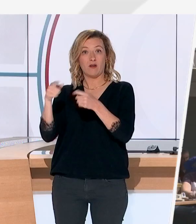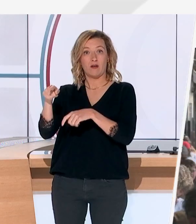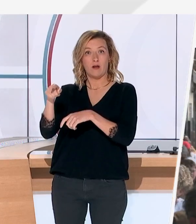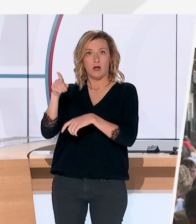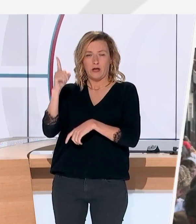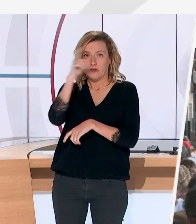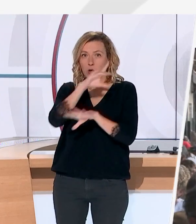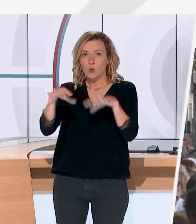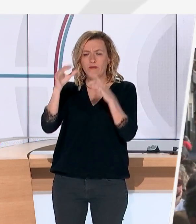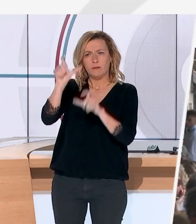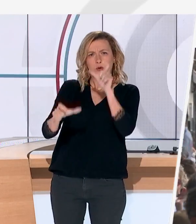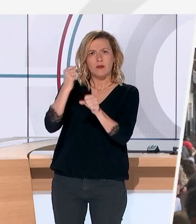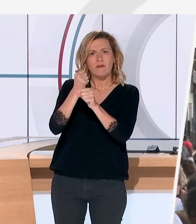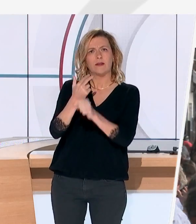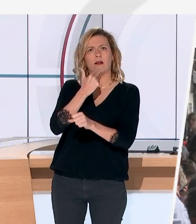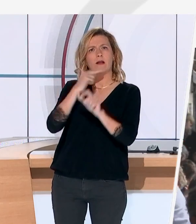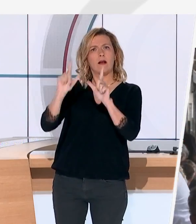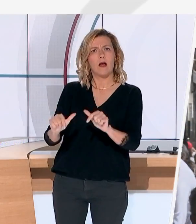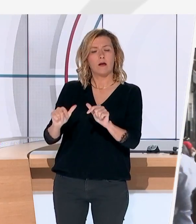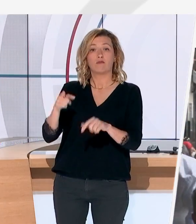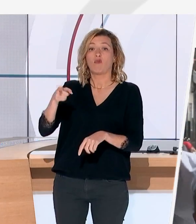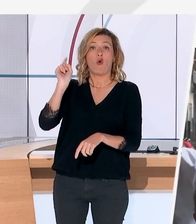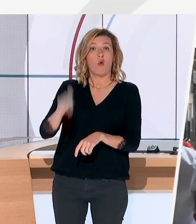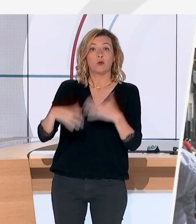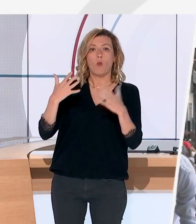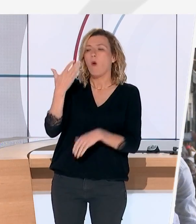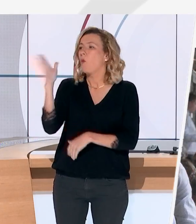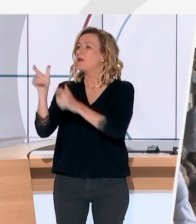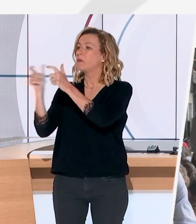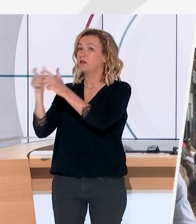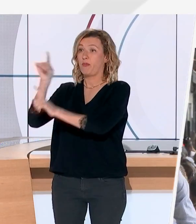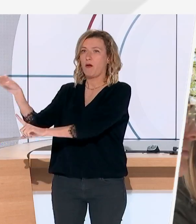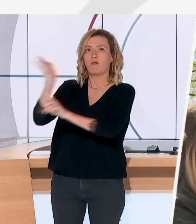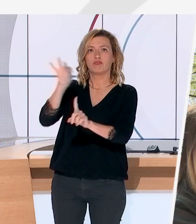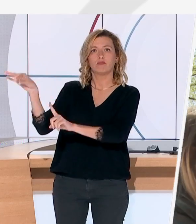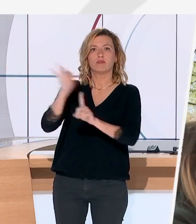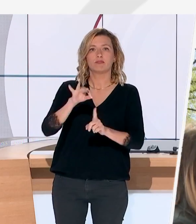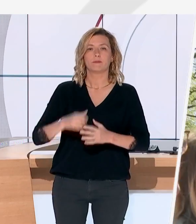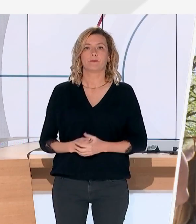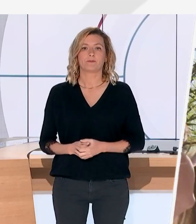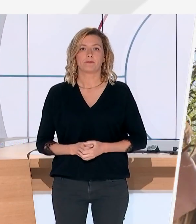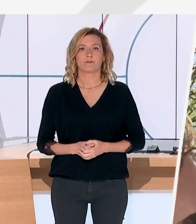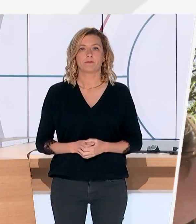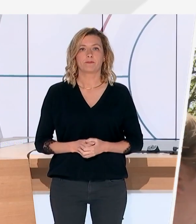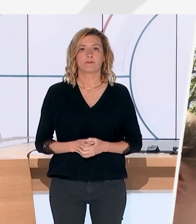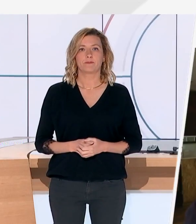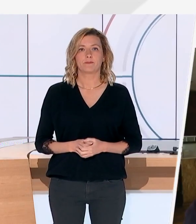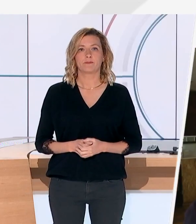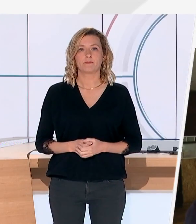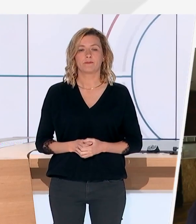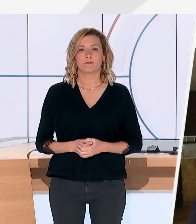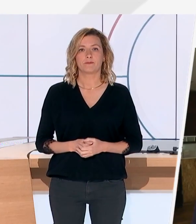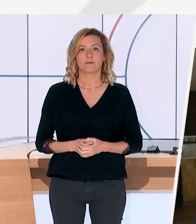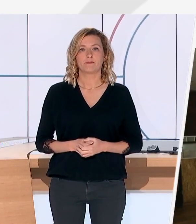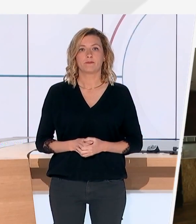personnel qualifié. Ce restaurateur a dû recruter dans ses autres établissements. C'est bon, et en plus une petite formule du midi, vous avez pu voir. Depuis le 1er